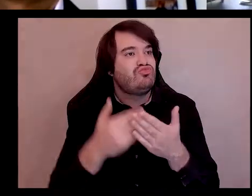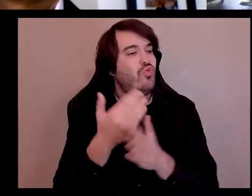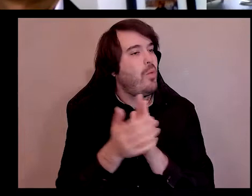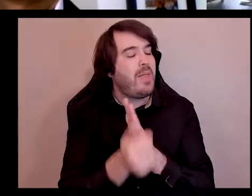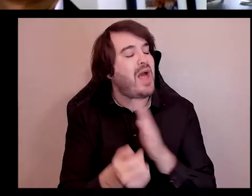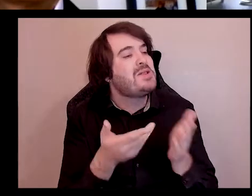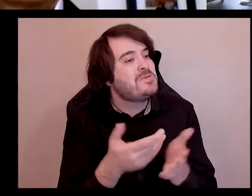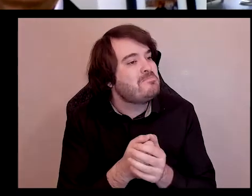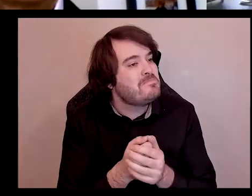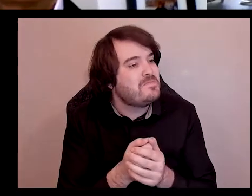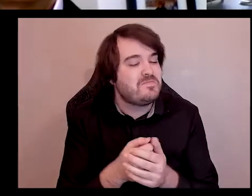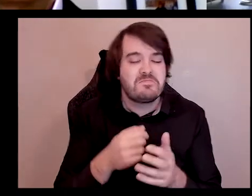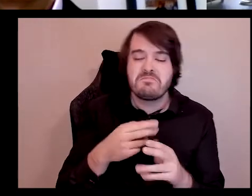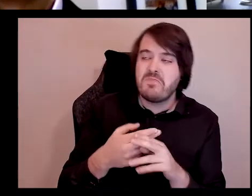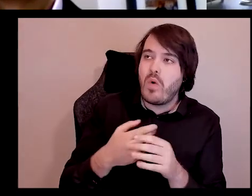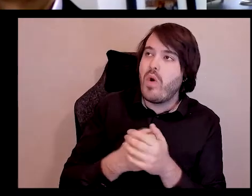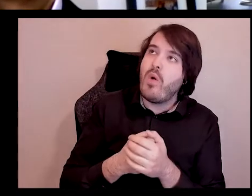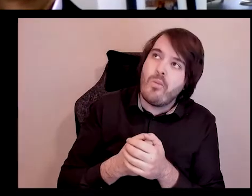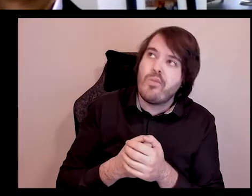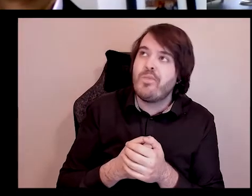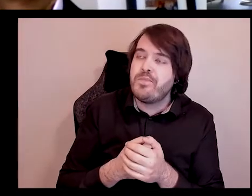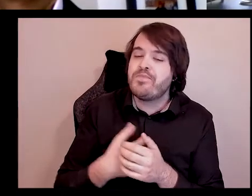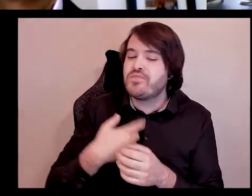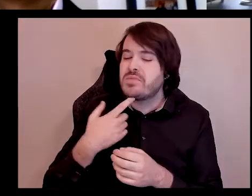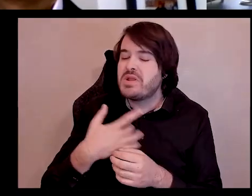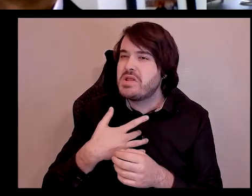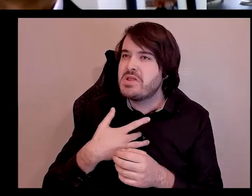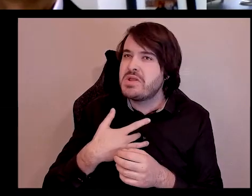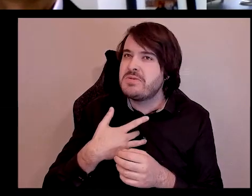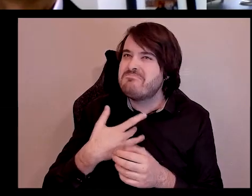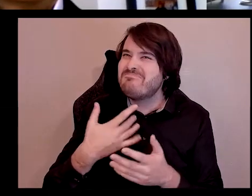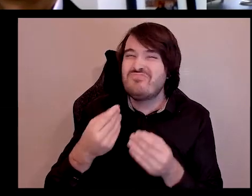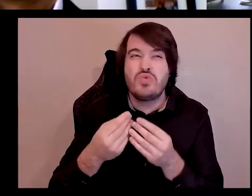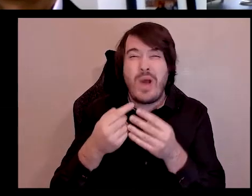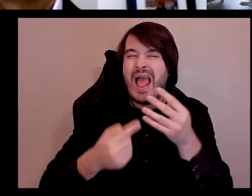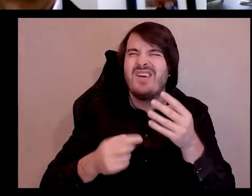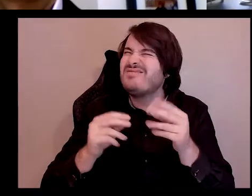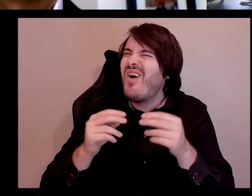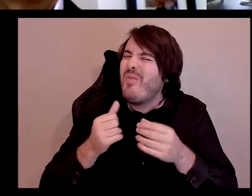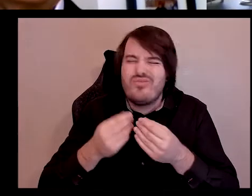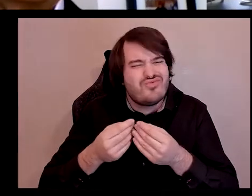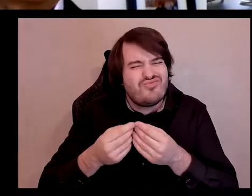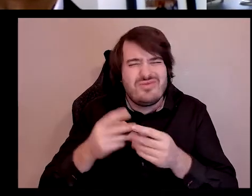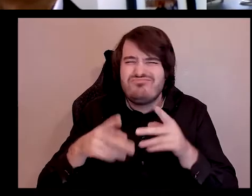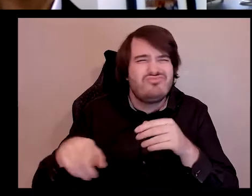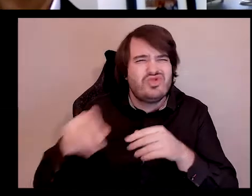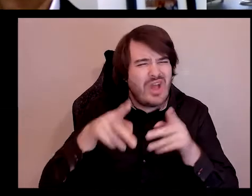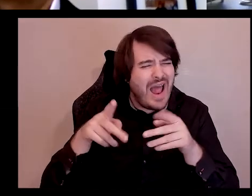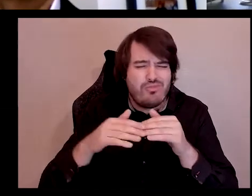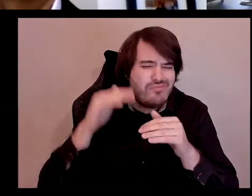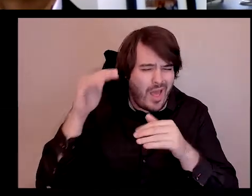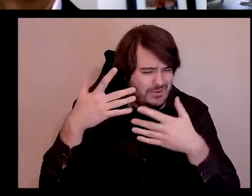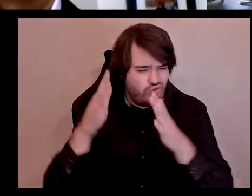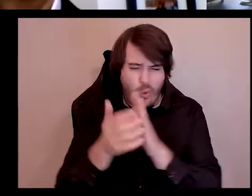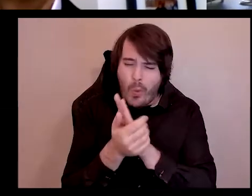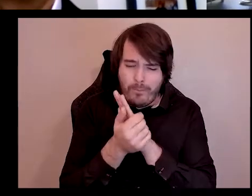le plus fréquent au niveau de l'acquisition de compétences? Je vous dirais que j'en identifie pas tant